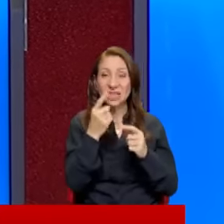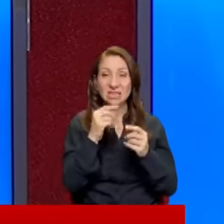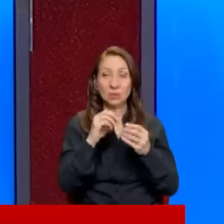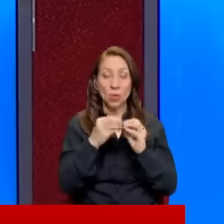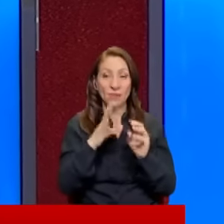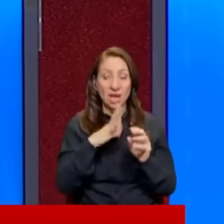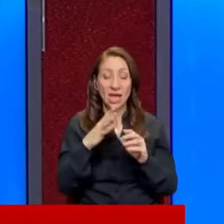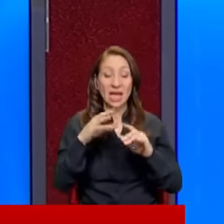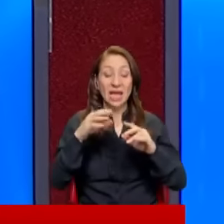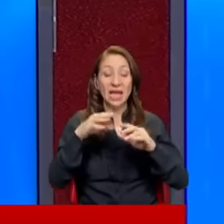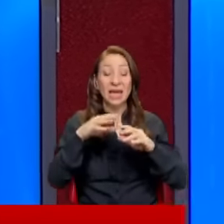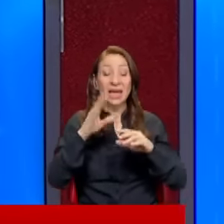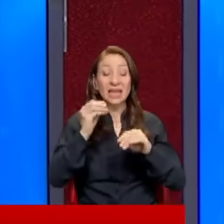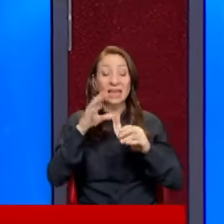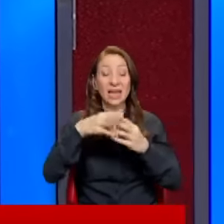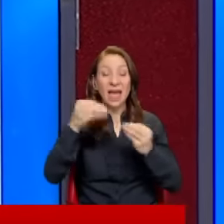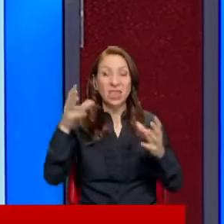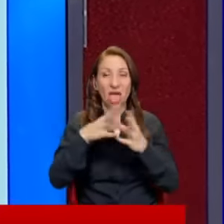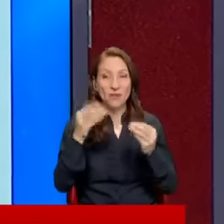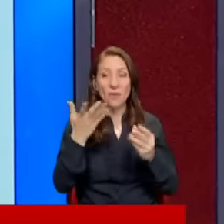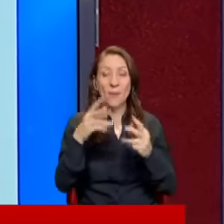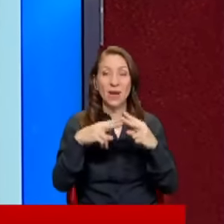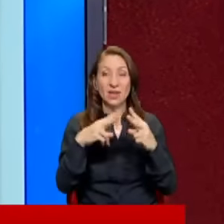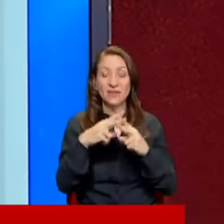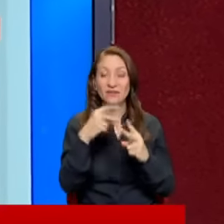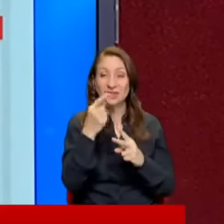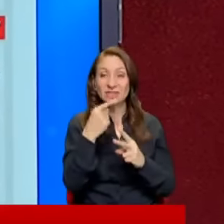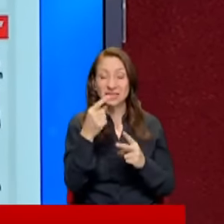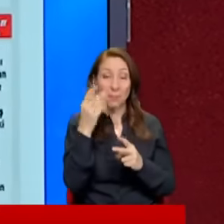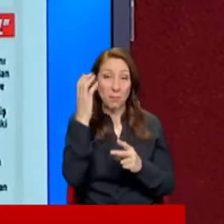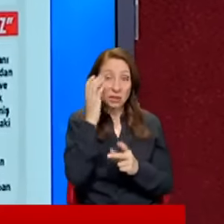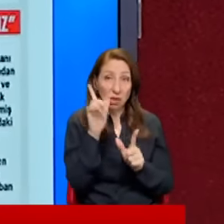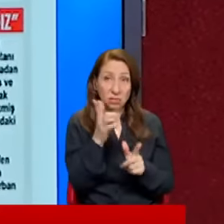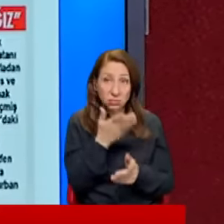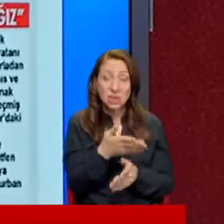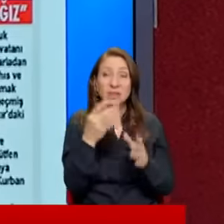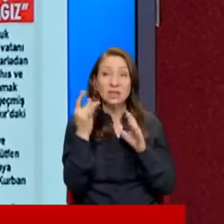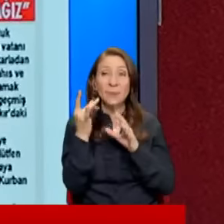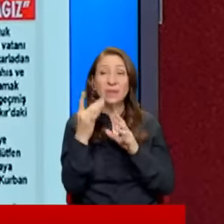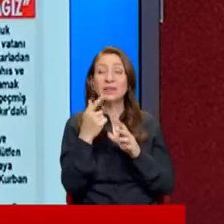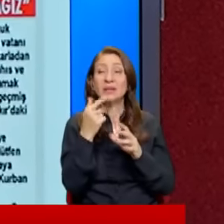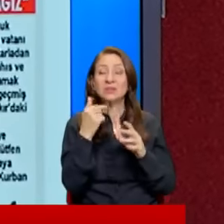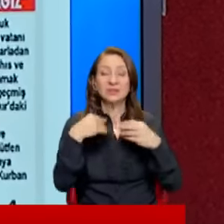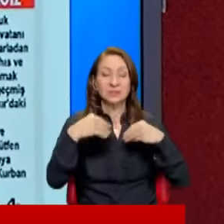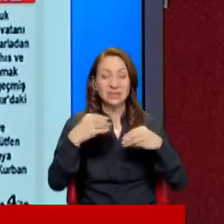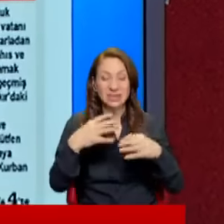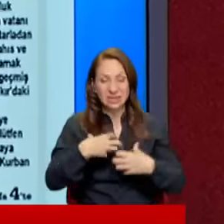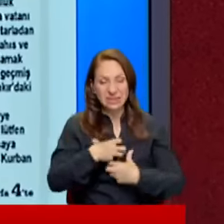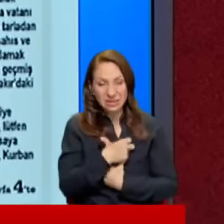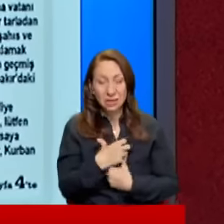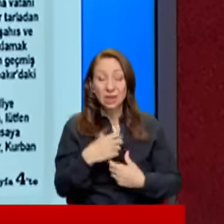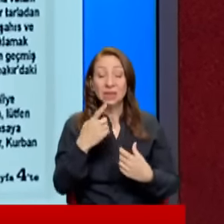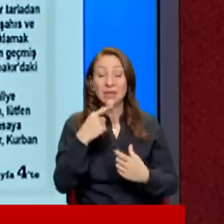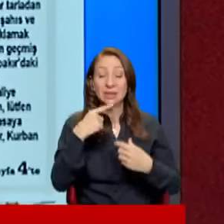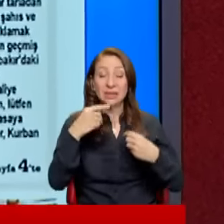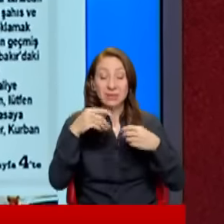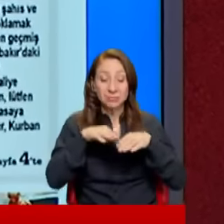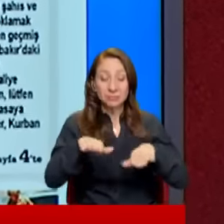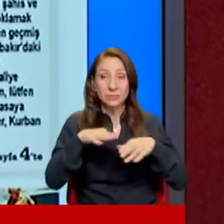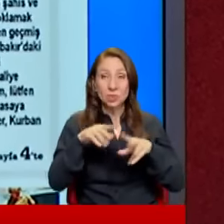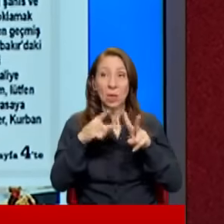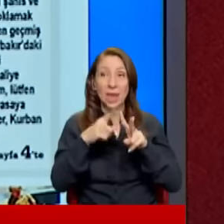kadayif ve baktan ham maddesi olan fıstığa gelen zamlar nedeniyle Diyarbakır'daki tatlıcılar krizde tatlı üreticisi